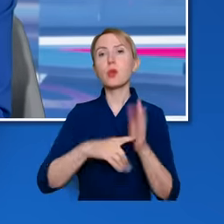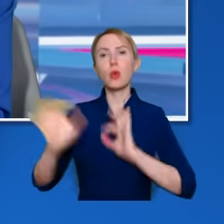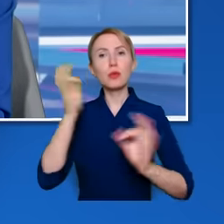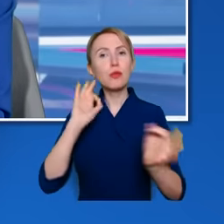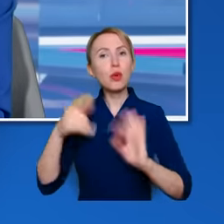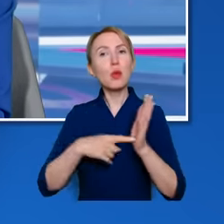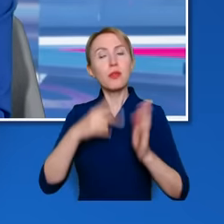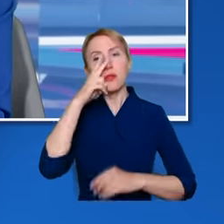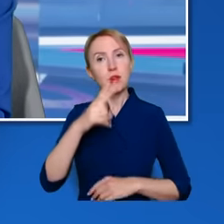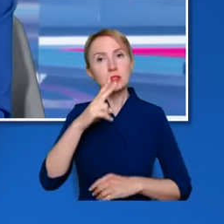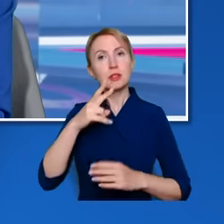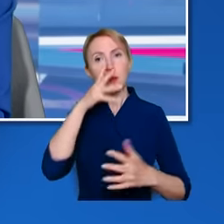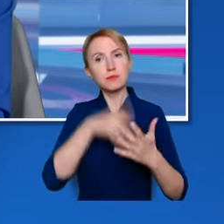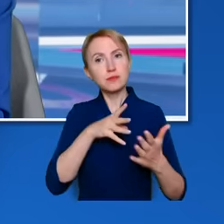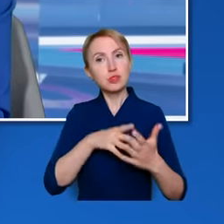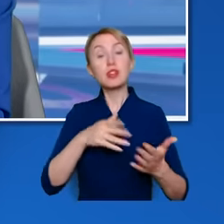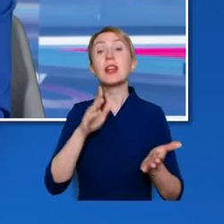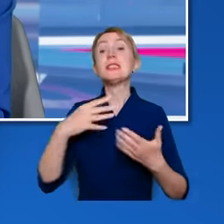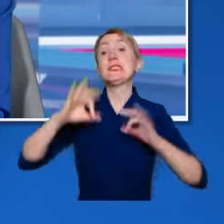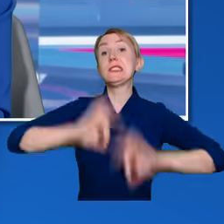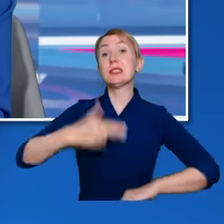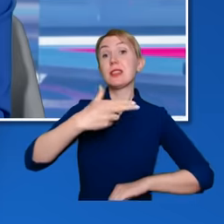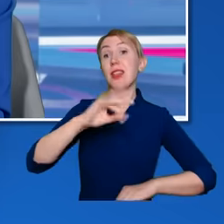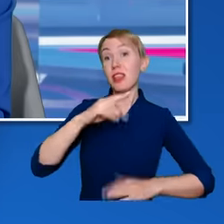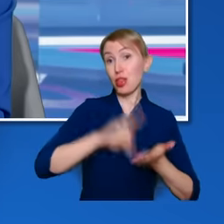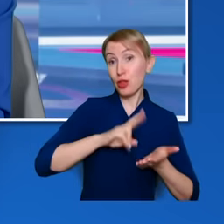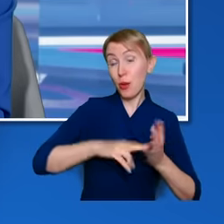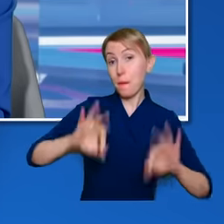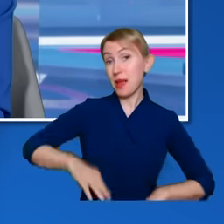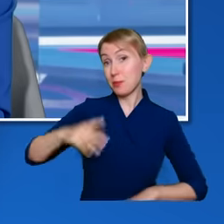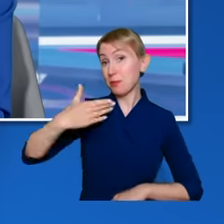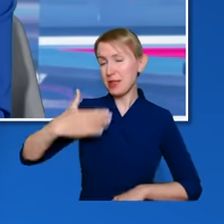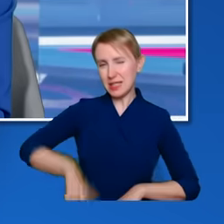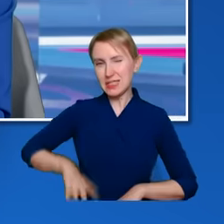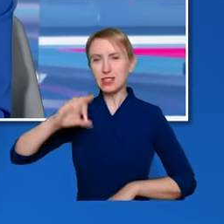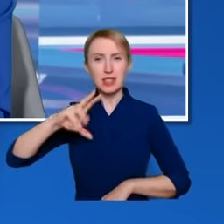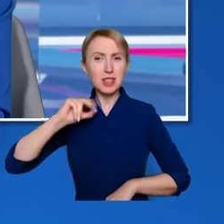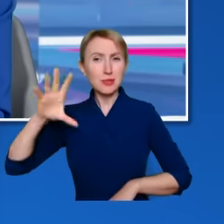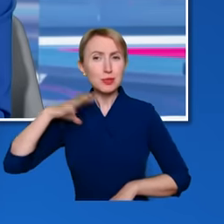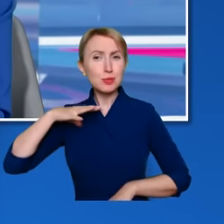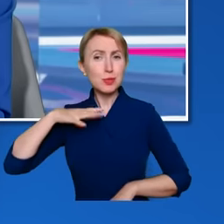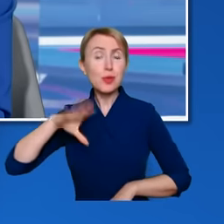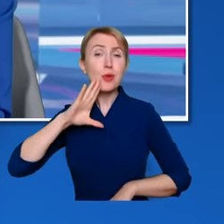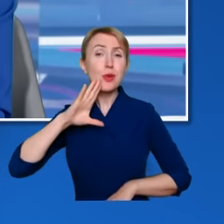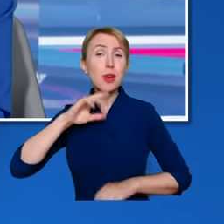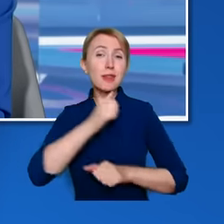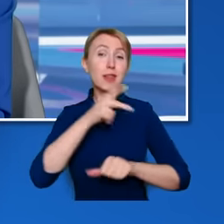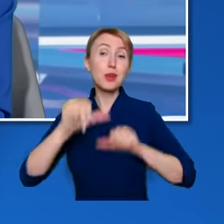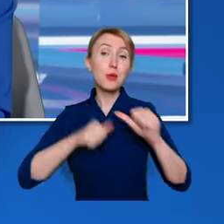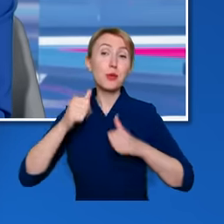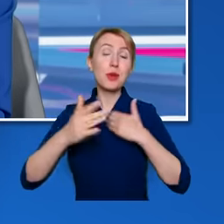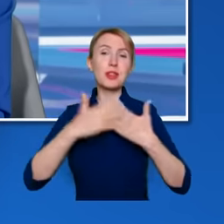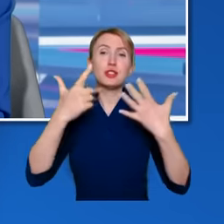przecieki prasowe, że zysk netto tych spółek powiązanych z panem ministrem Sienkiewiczem miał sięgnąć na przestrzeni kilku lat